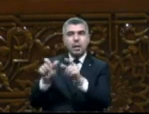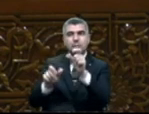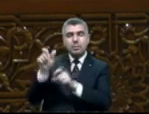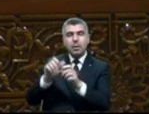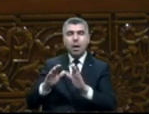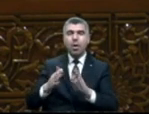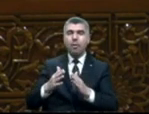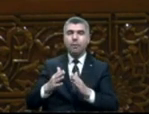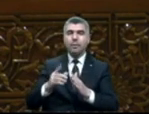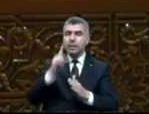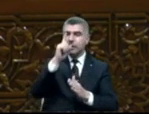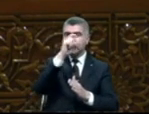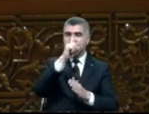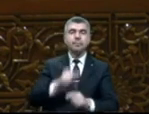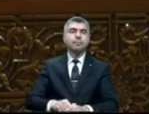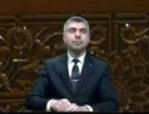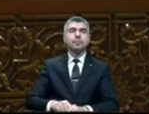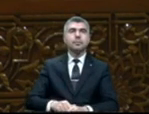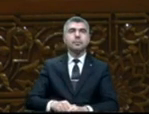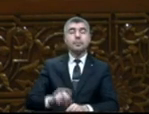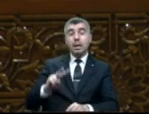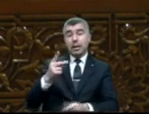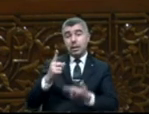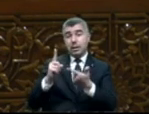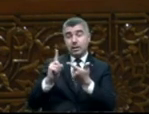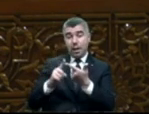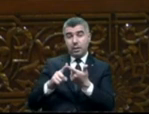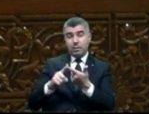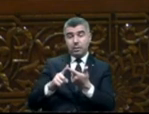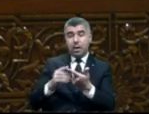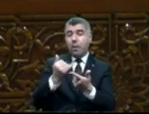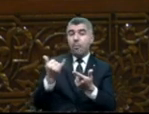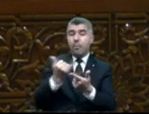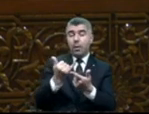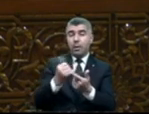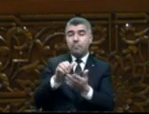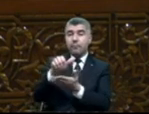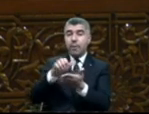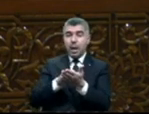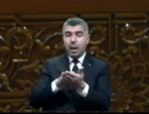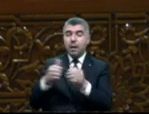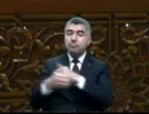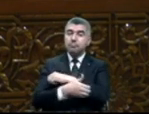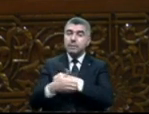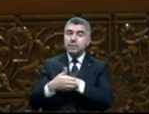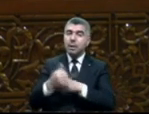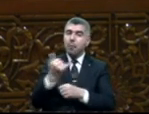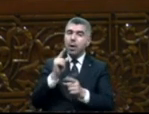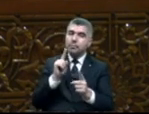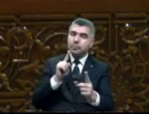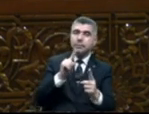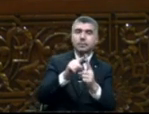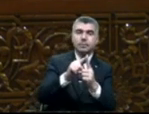الخوف والشك. ثانيا سيد الوزير، لا فلاحة بدون عناية بالفلاح الصغير